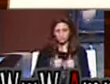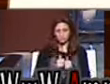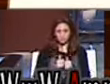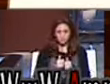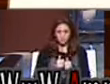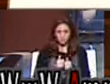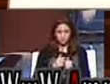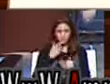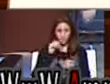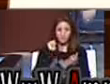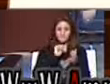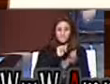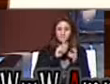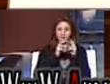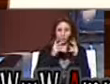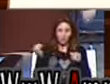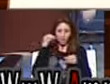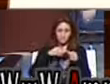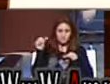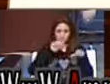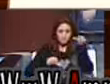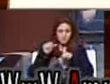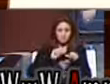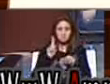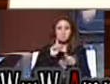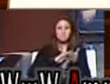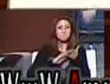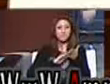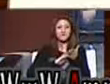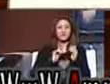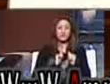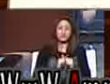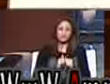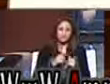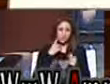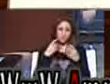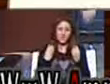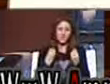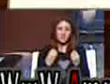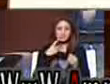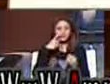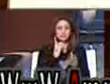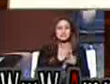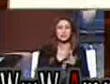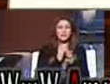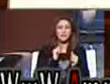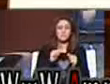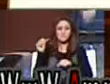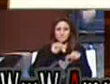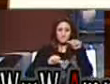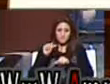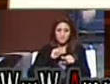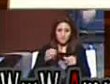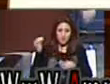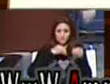توفير المواد الخام بتاعها فبيتم تاخير الانتاج شويه مما يؤدي الى نقص هذه الادويه. واحنا في الحقيقه